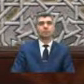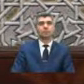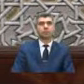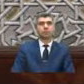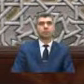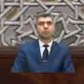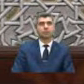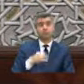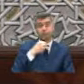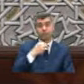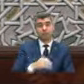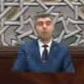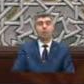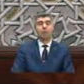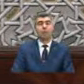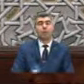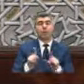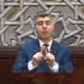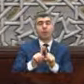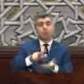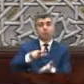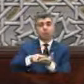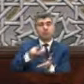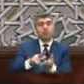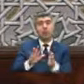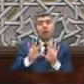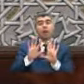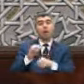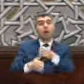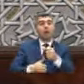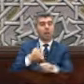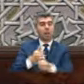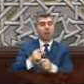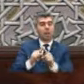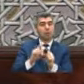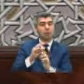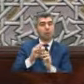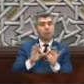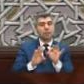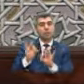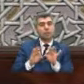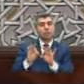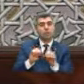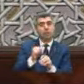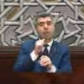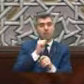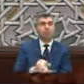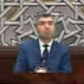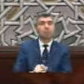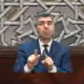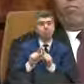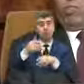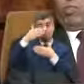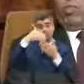مرت اليوم 10 سنوات على اعتماد الاستراتيجيه الوطنيه للماء، ولا زال مع الأسف المغرب مصنفا بين البلدان